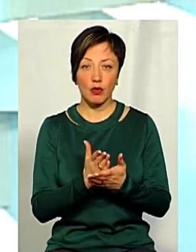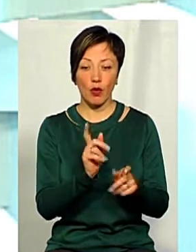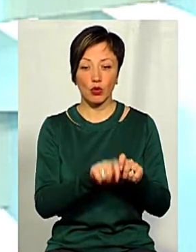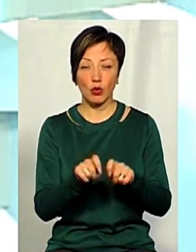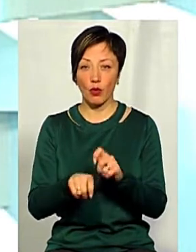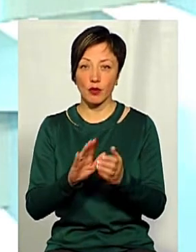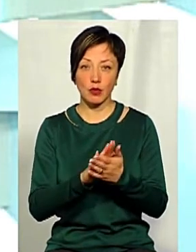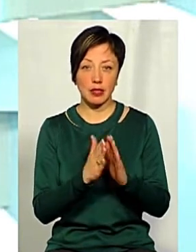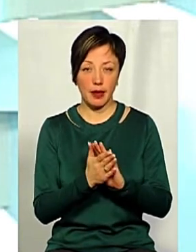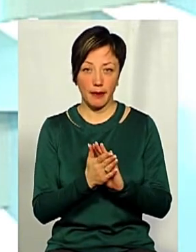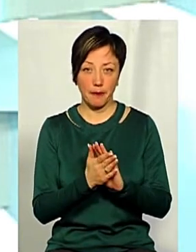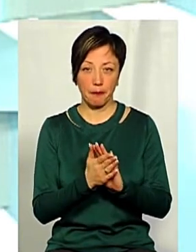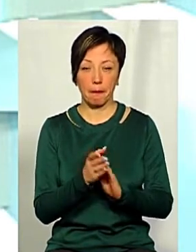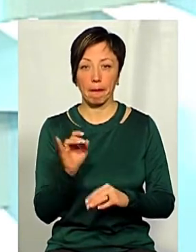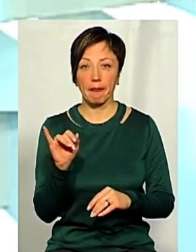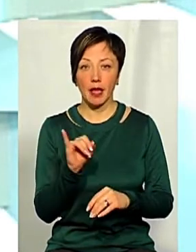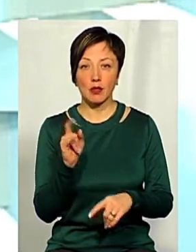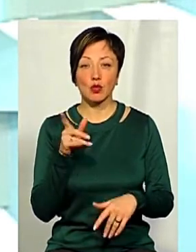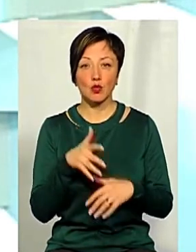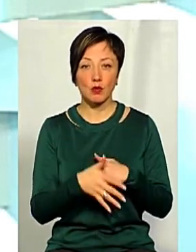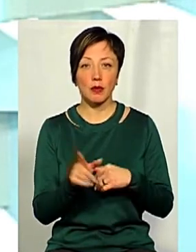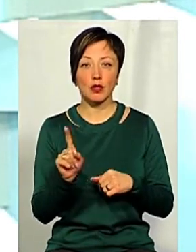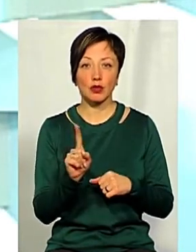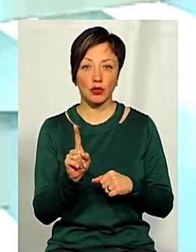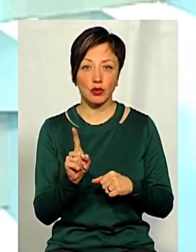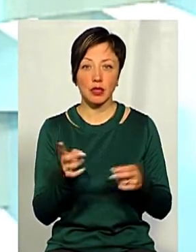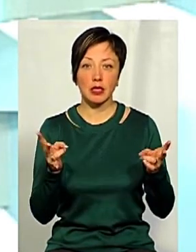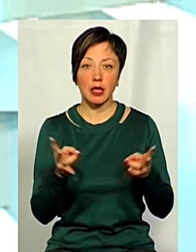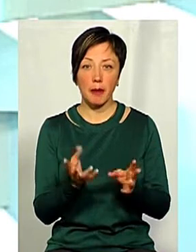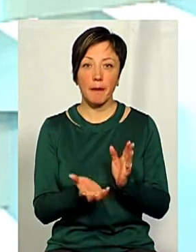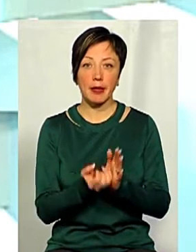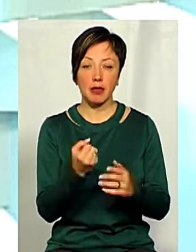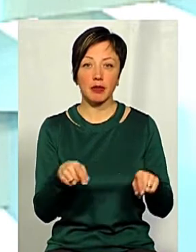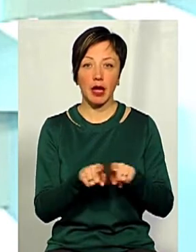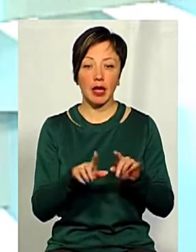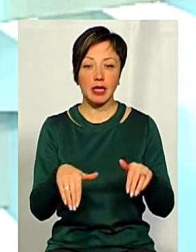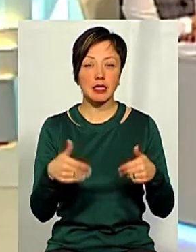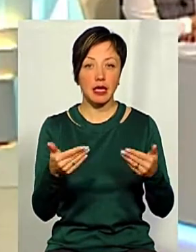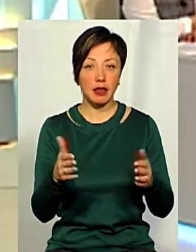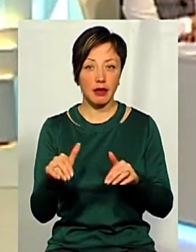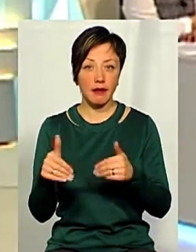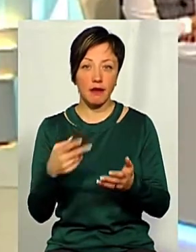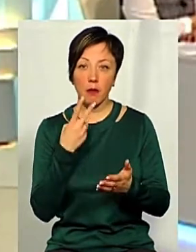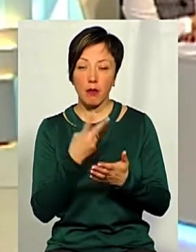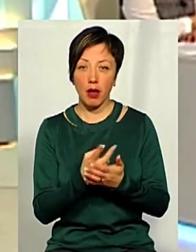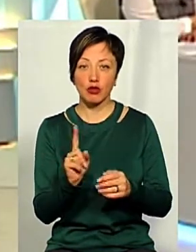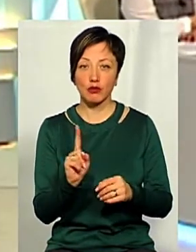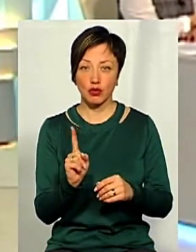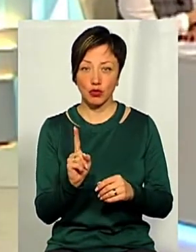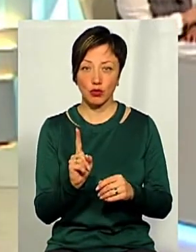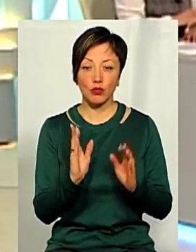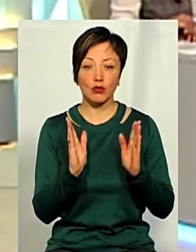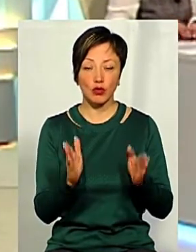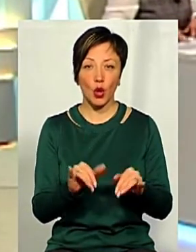контрольованому стані. І зрозуміло, що треба підтримувати такі ініціативи. Ми вже бачимо, що